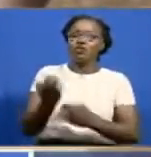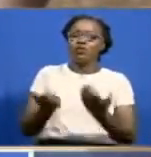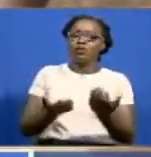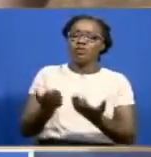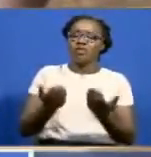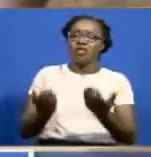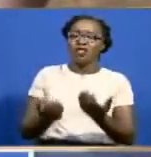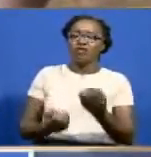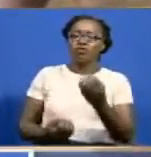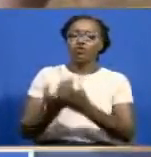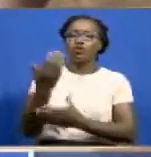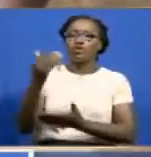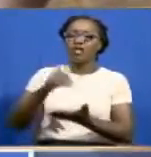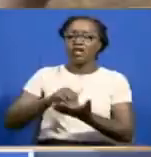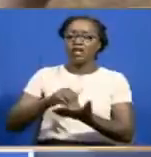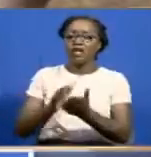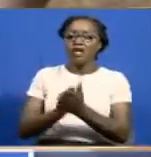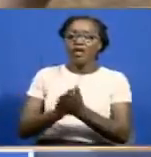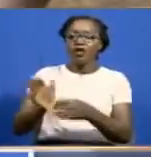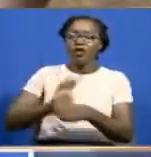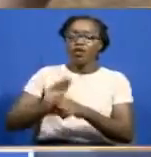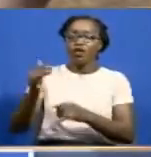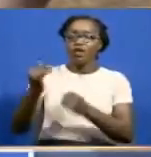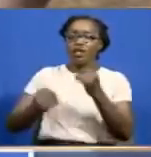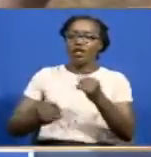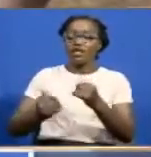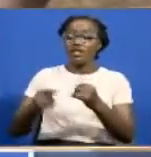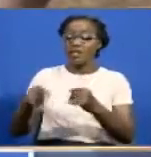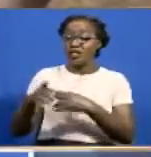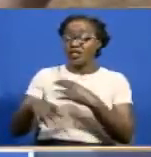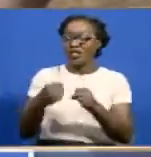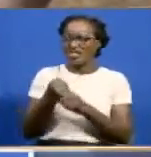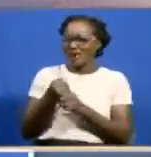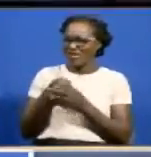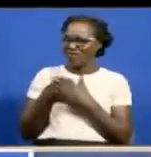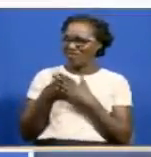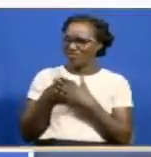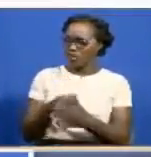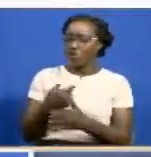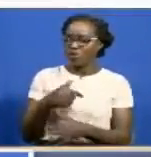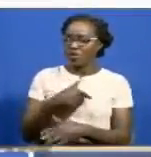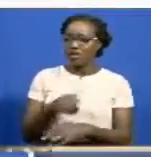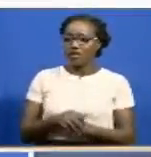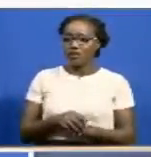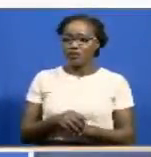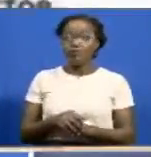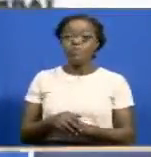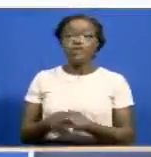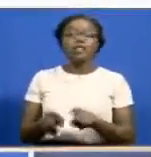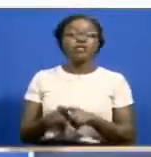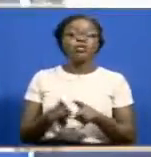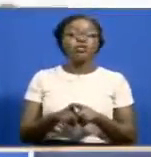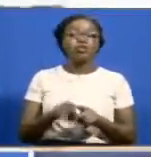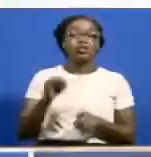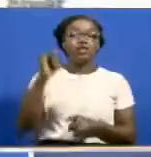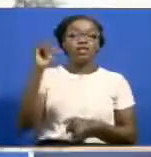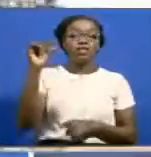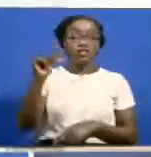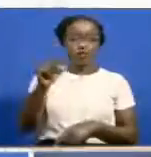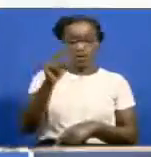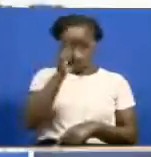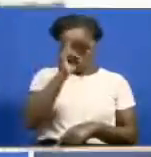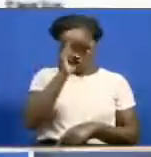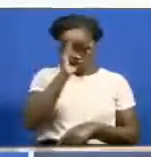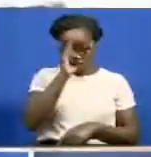ziamuke na hii ugonjwa iishe. Juu mwaka imetufinyilia zaidi. Wakati huo huo, Inspekta Jenerali wa polisi